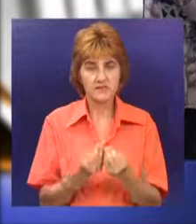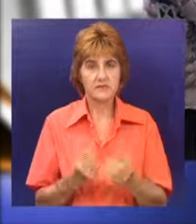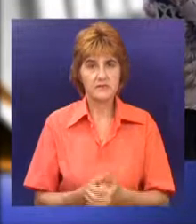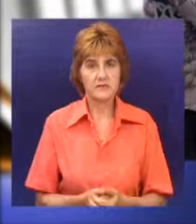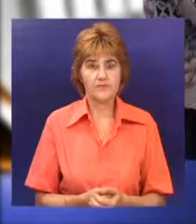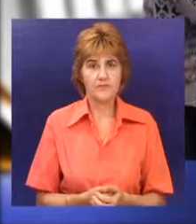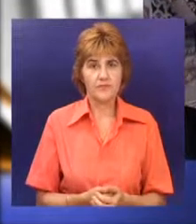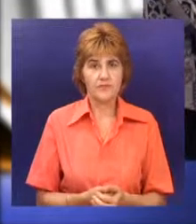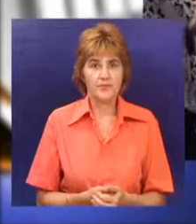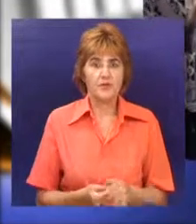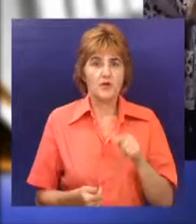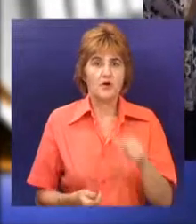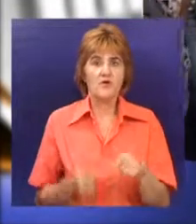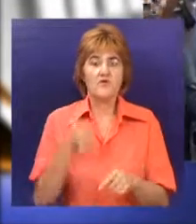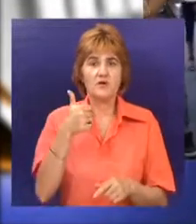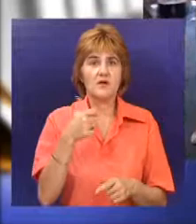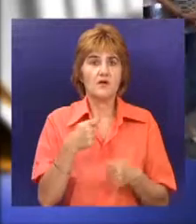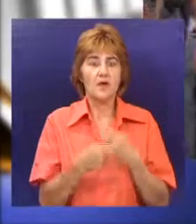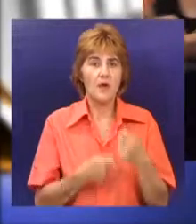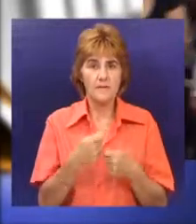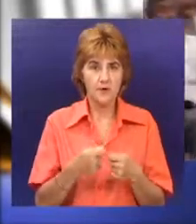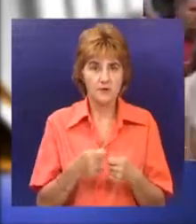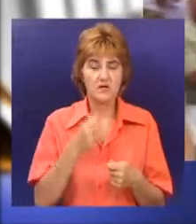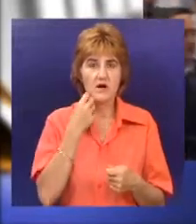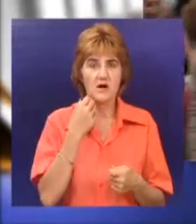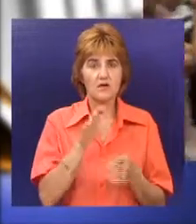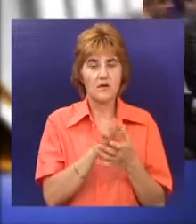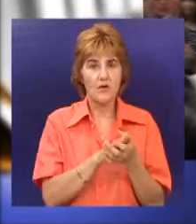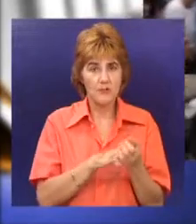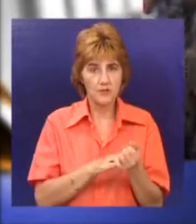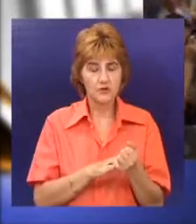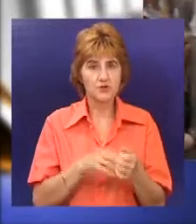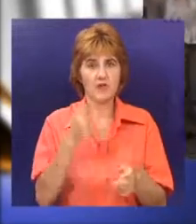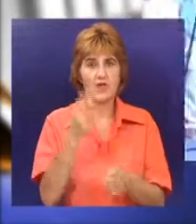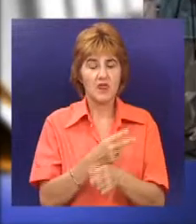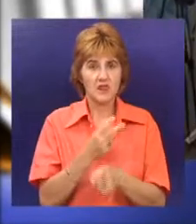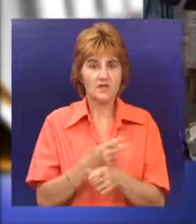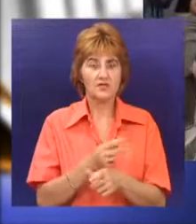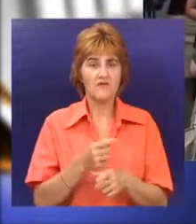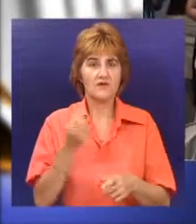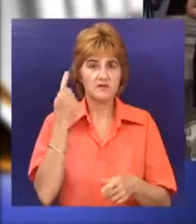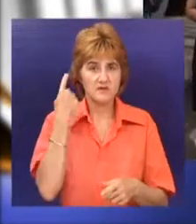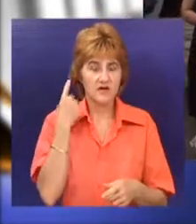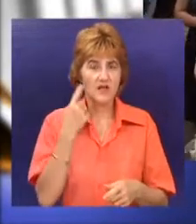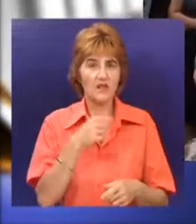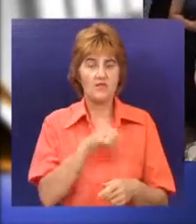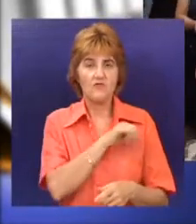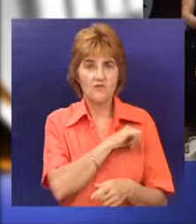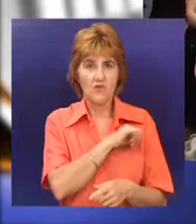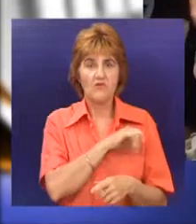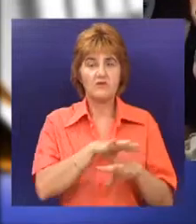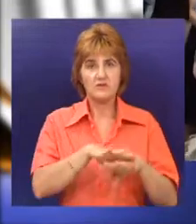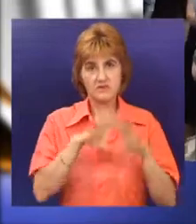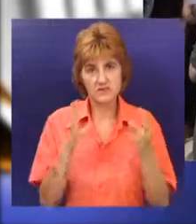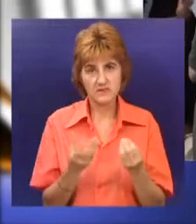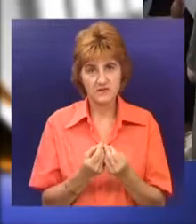mesta. Samozapošljavanje je jedna od mera aktivne politike zapošljavanja koju sprovode republički, pokrajinski i lokalni organi vlasti